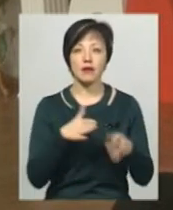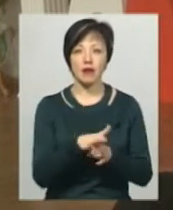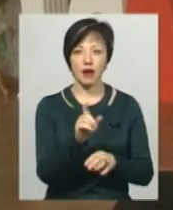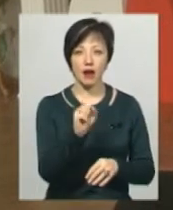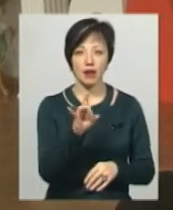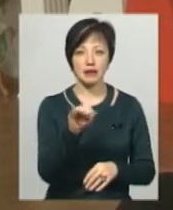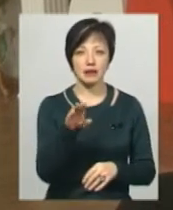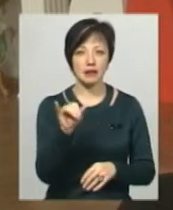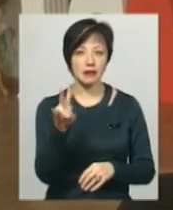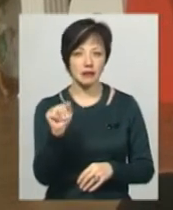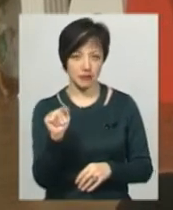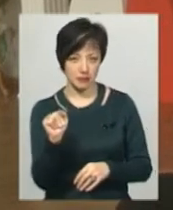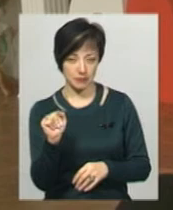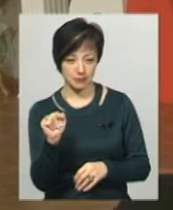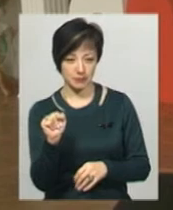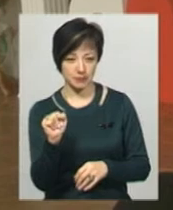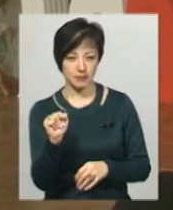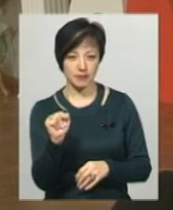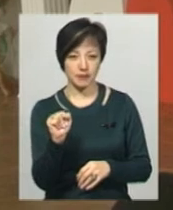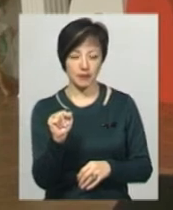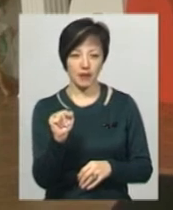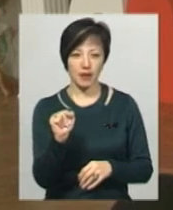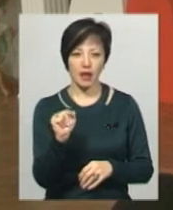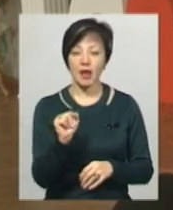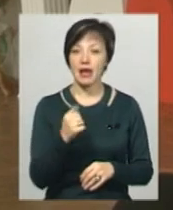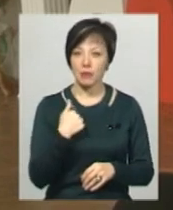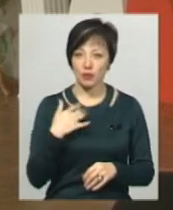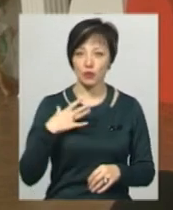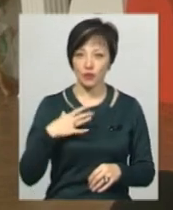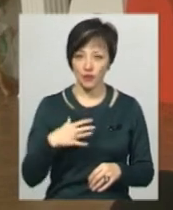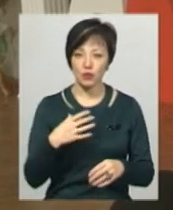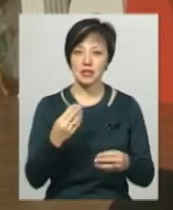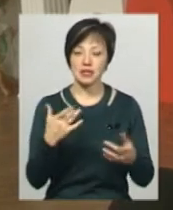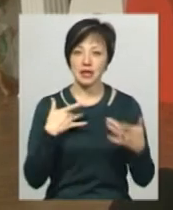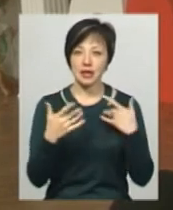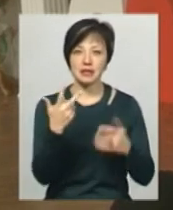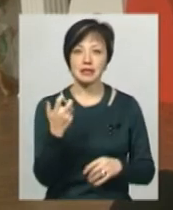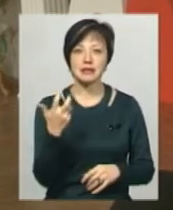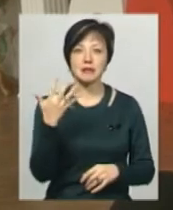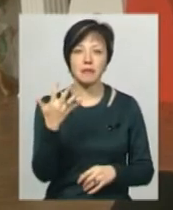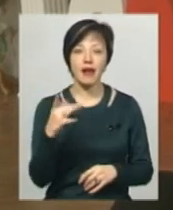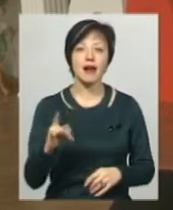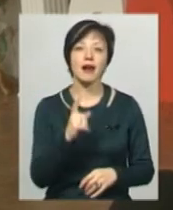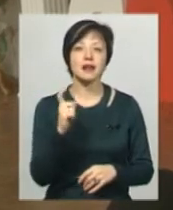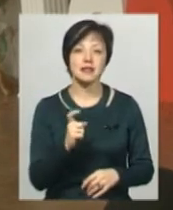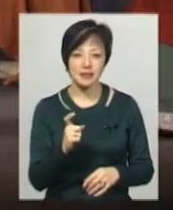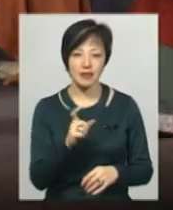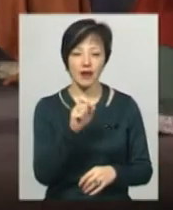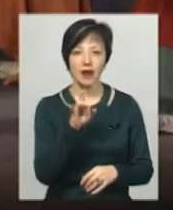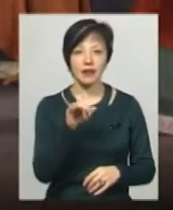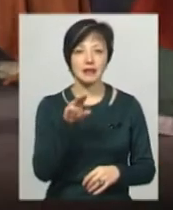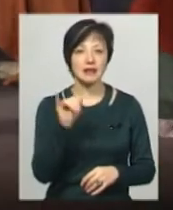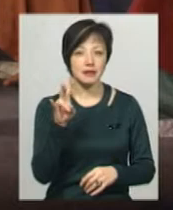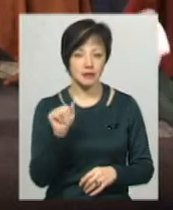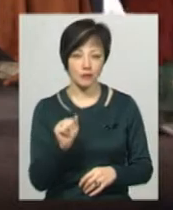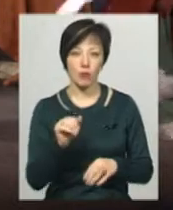Харитину Карпенка Карого, наймичці. І мені довелось зіграти. Я зіграла 305 разів Харитину.